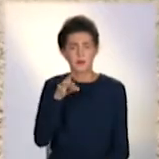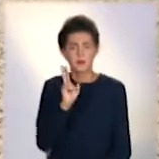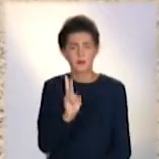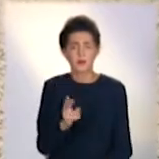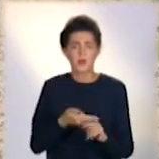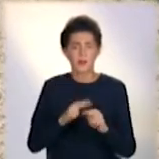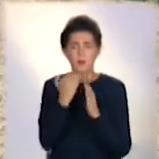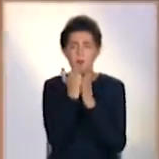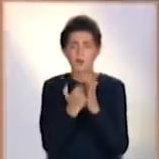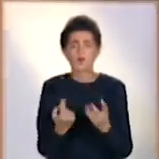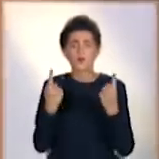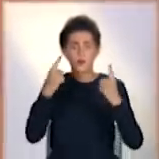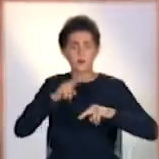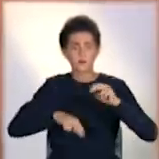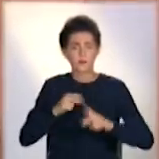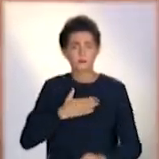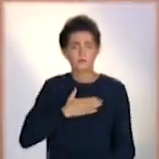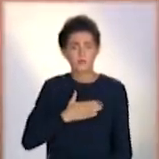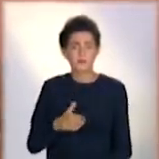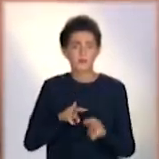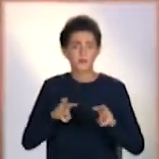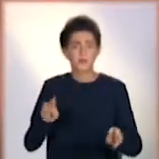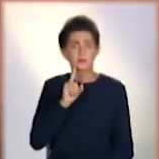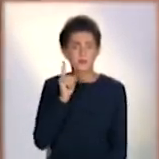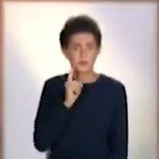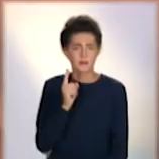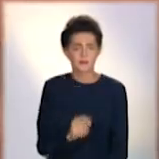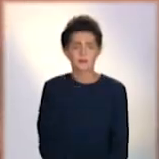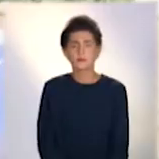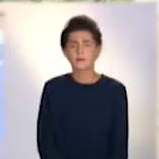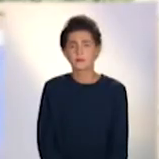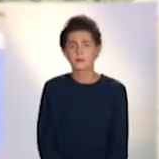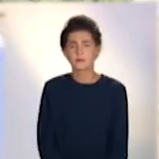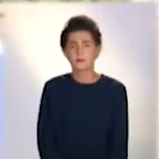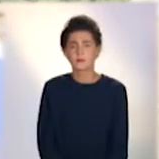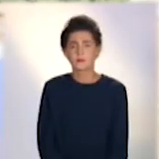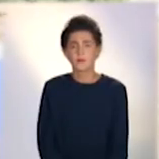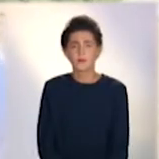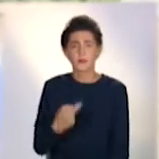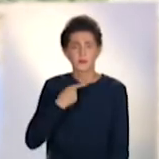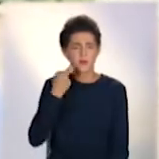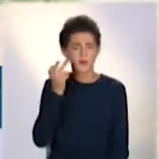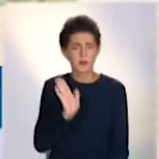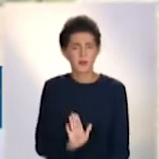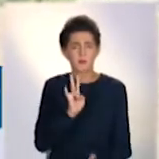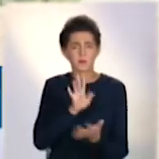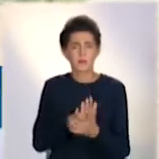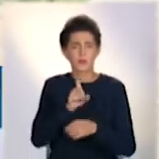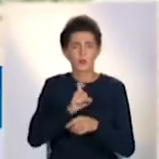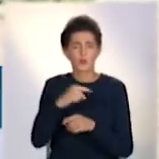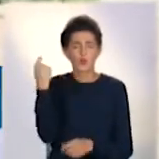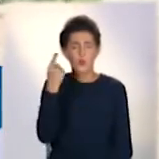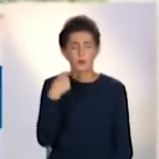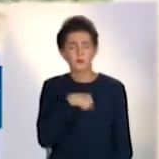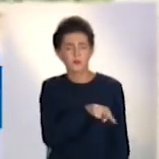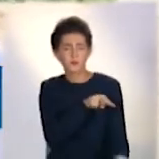програмі «Велике будівництво», яку ініціював президент Володимир Зеленський. Ми постійно курсуємо по Донецькій області, бачимо,